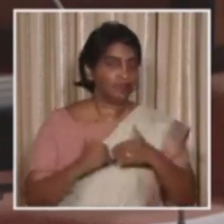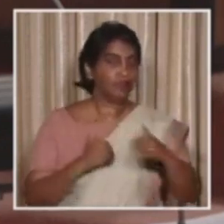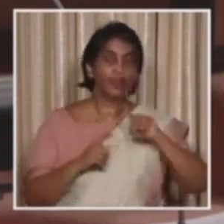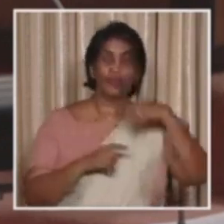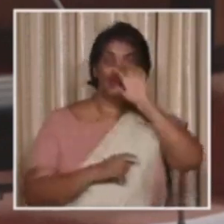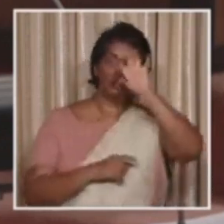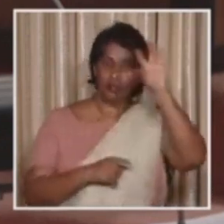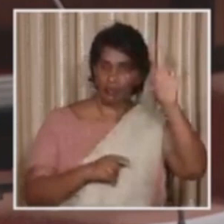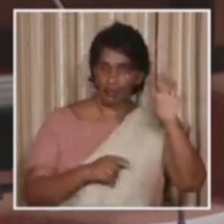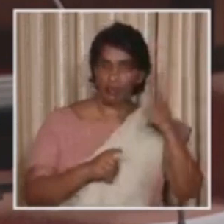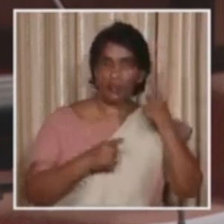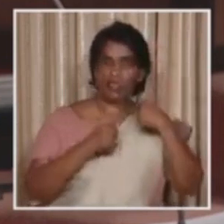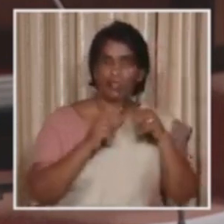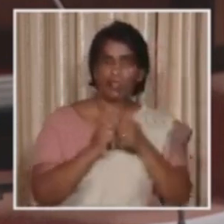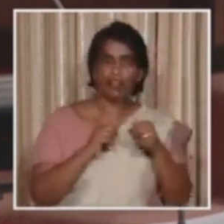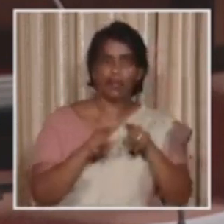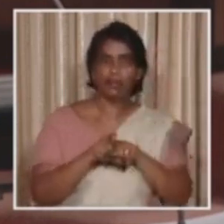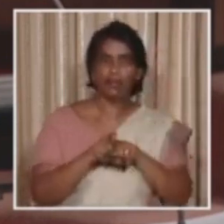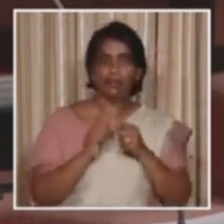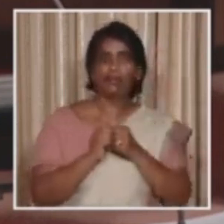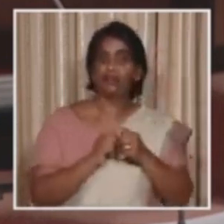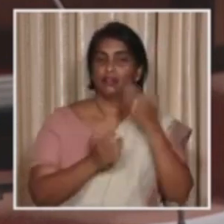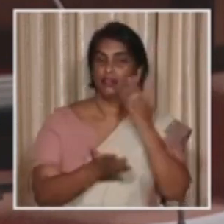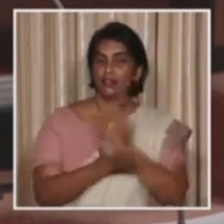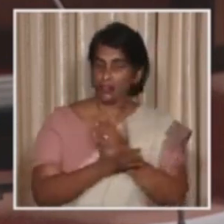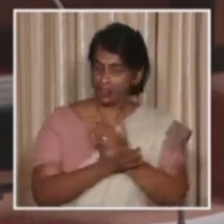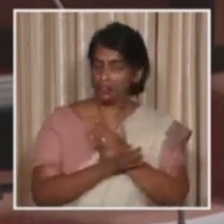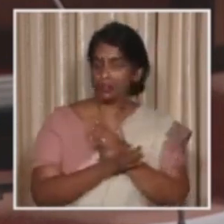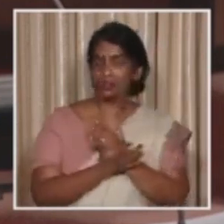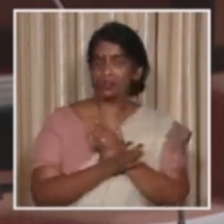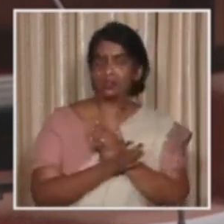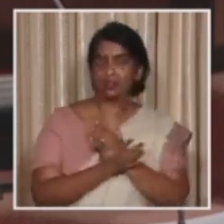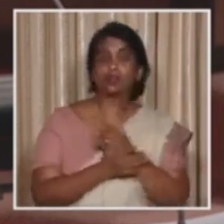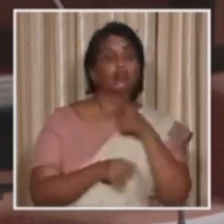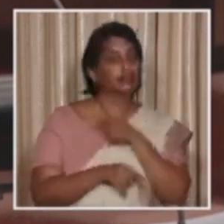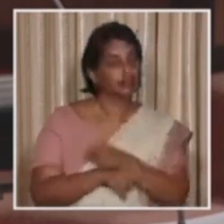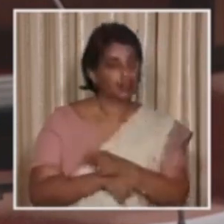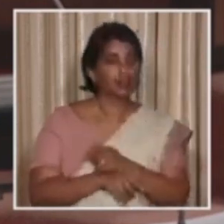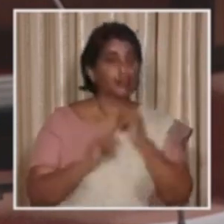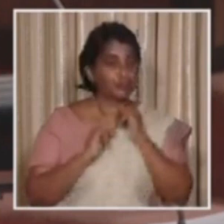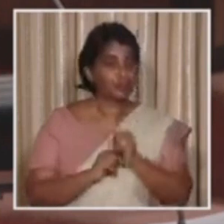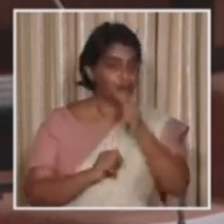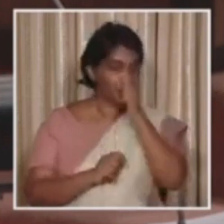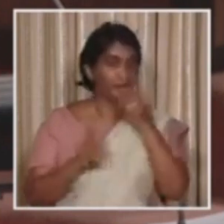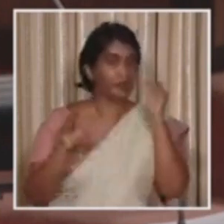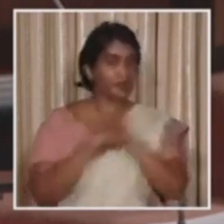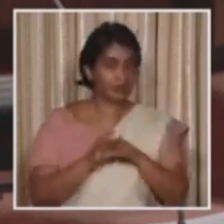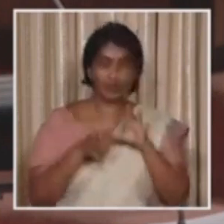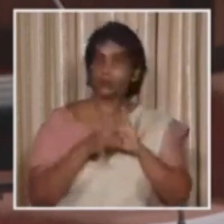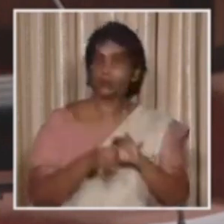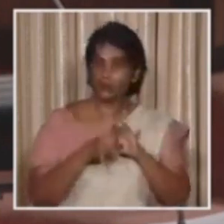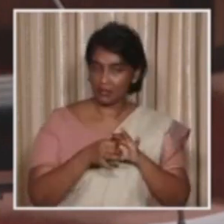கடன் வாங்குவதை நிறுத்துவதாக இருந்தால், இந்த ஊழல் சம்பந்தப்பட்டவர்கள் விசாரிக்கப்பட வேண்டும். நான்